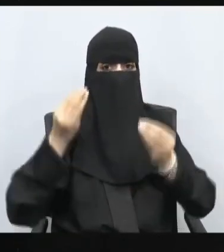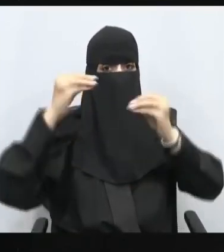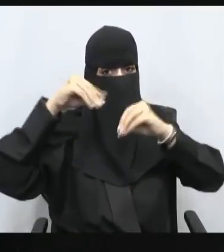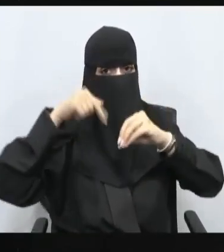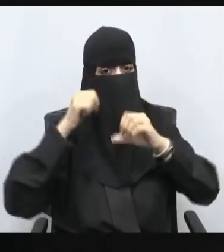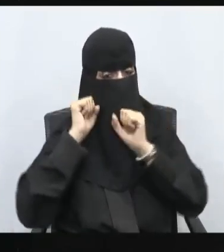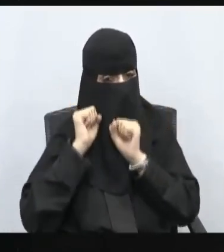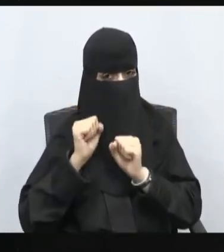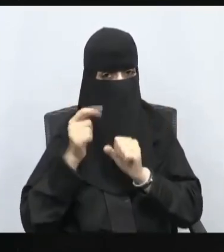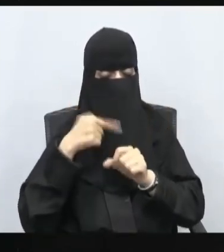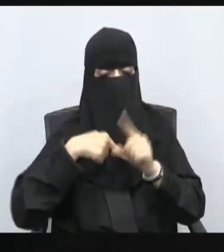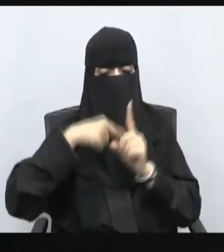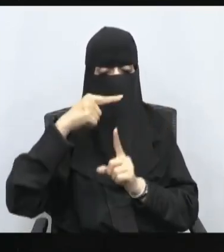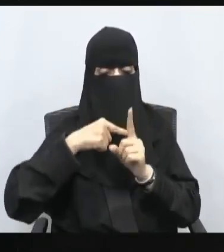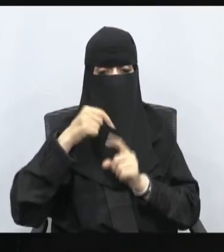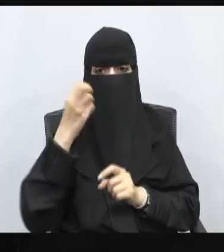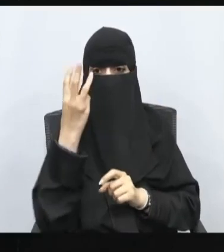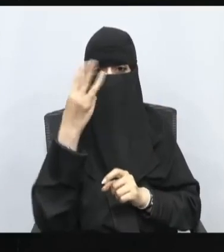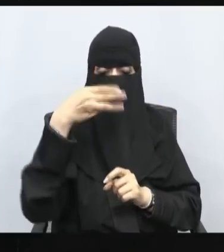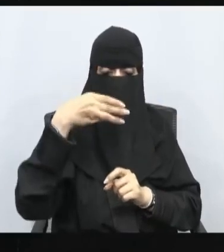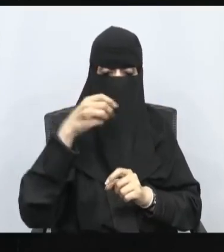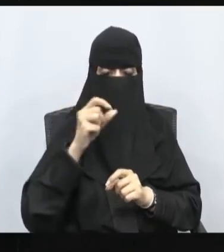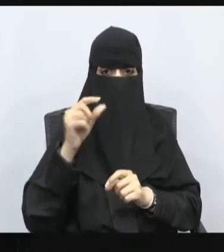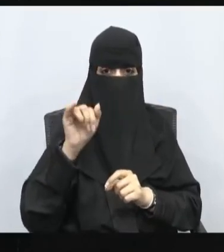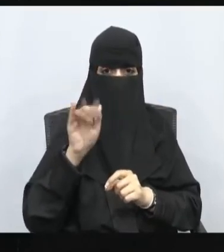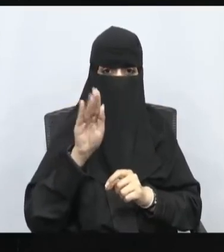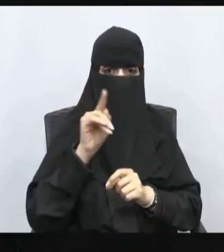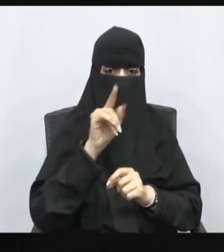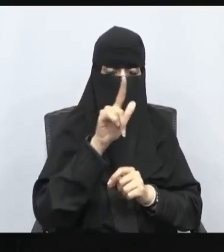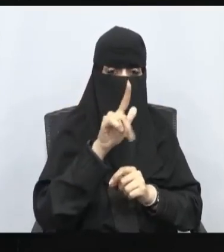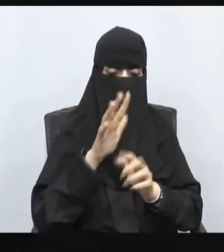مستوى شدته بمقدار 30 ديسبل؟